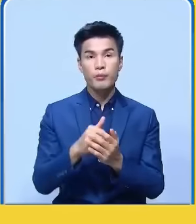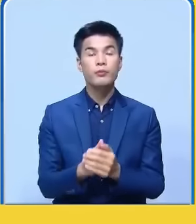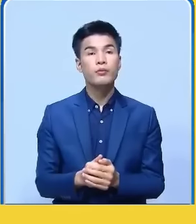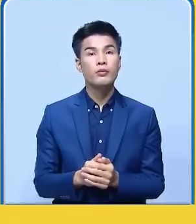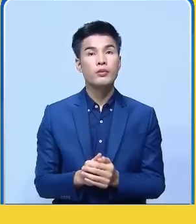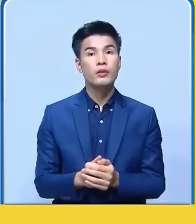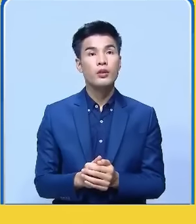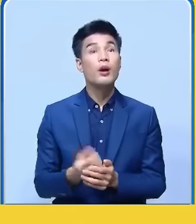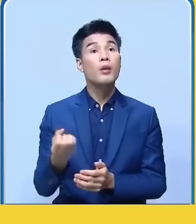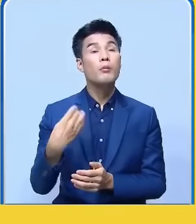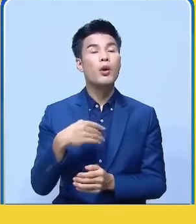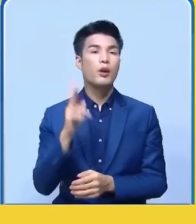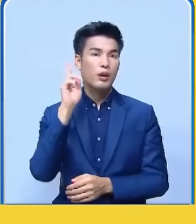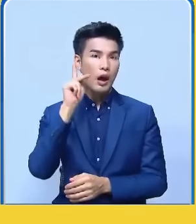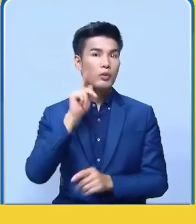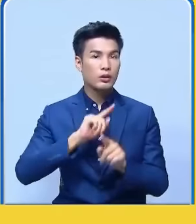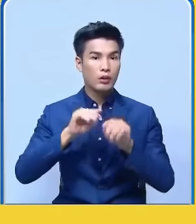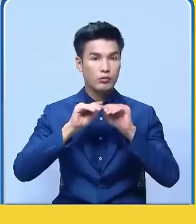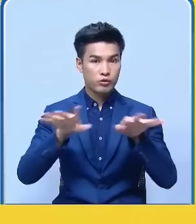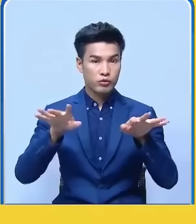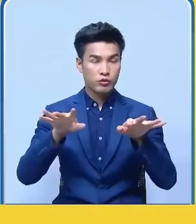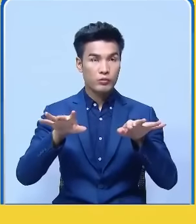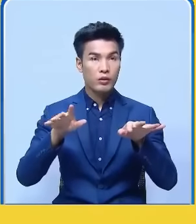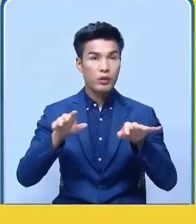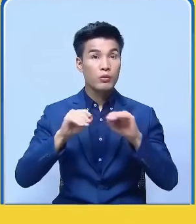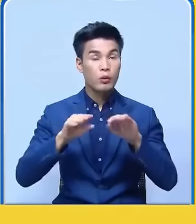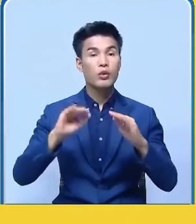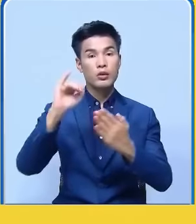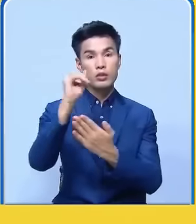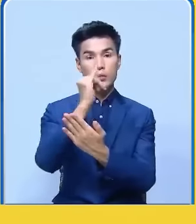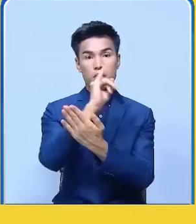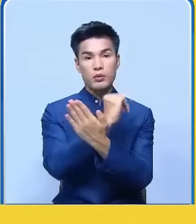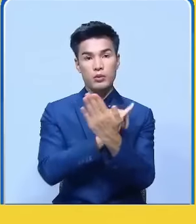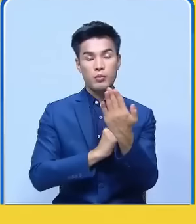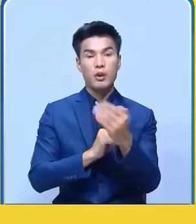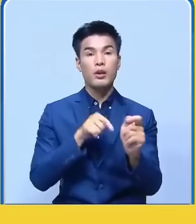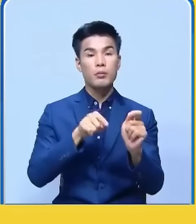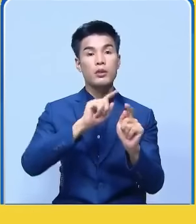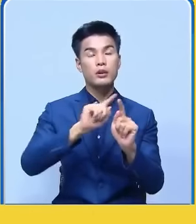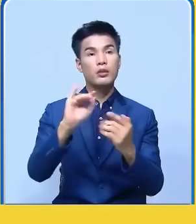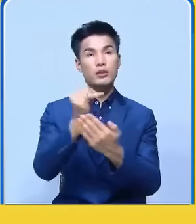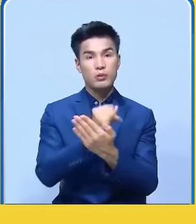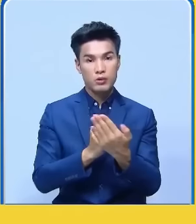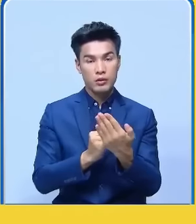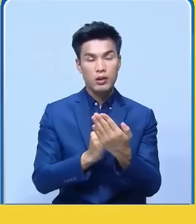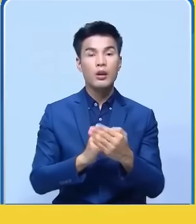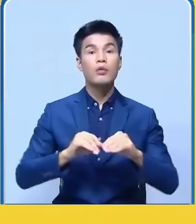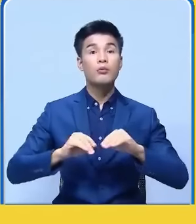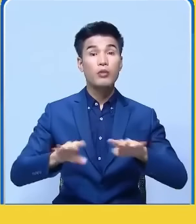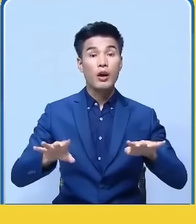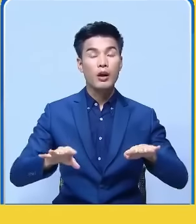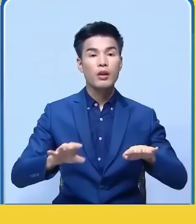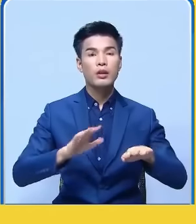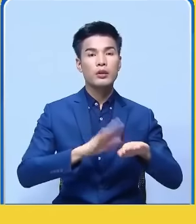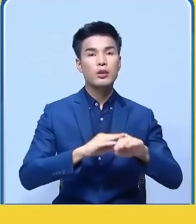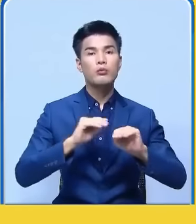แจ้งผ่านทางสื่อมวลชนต่างๆก็จะแจ้งไปทางจังหวัดอำเภอเพื่อให้เครือข่ายต่างๆได้เฝ้า